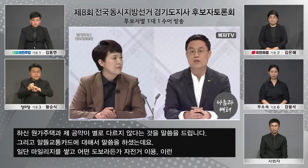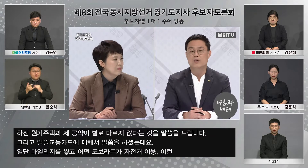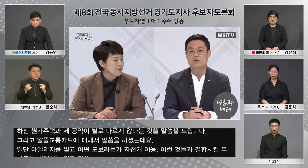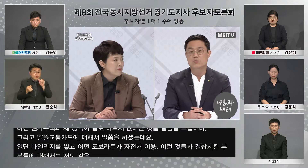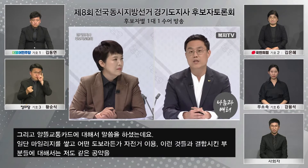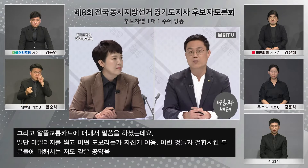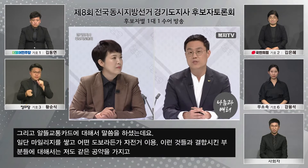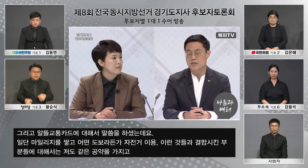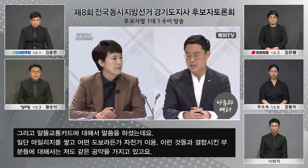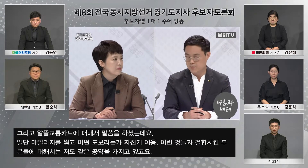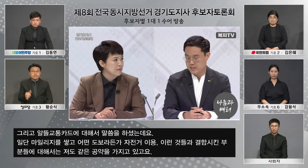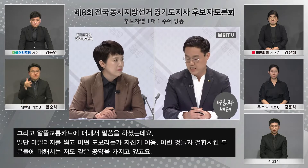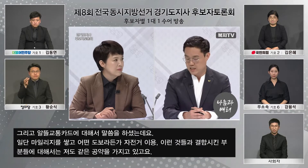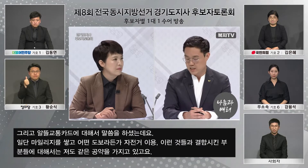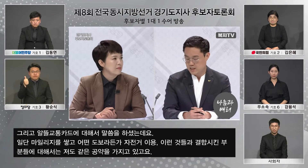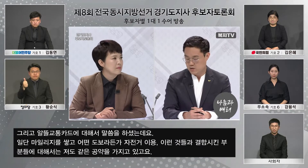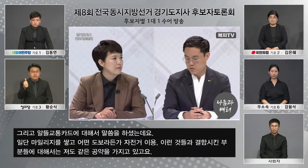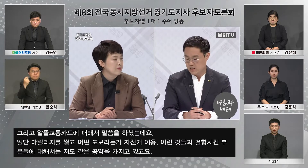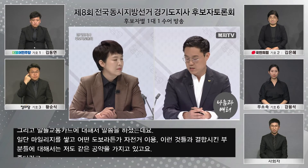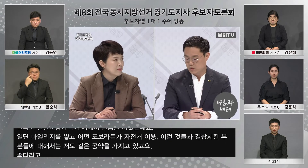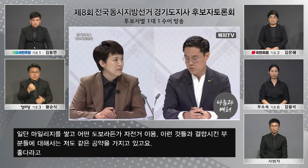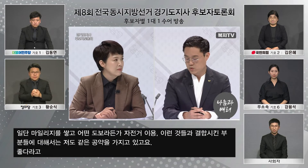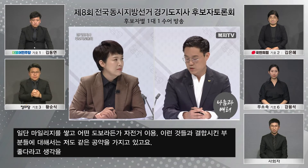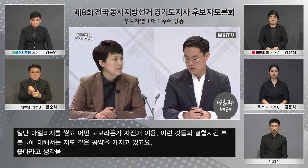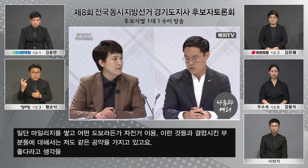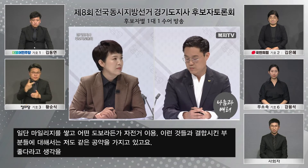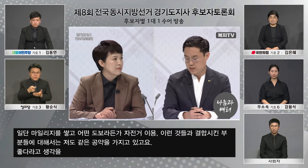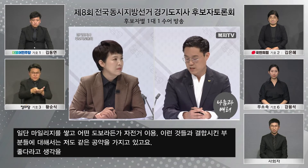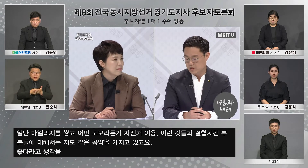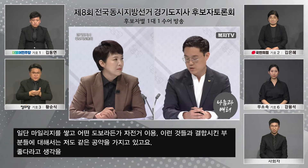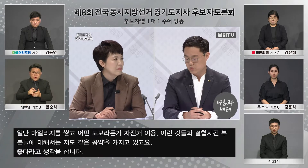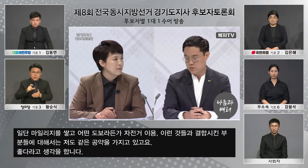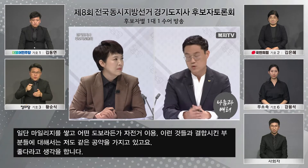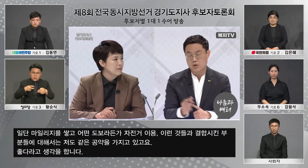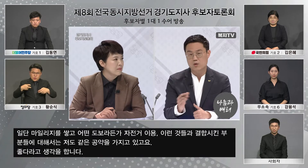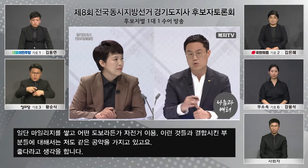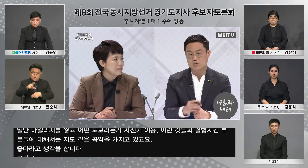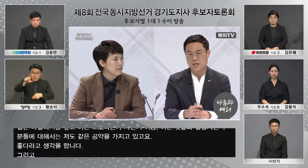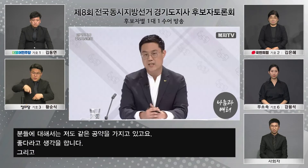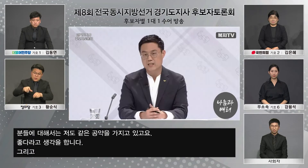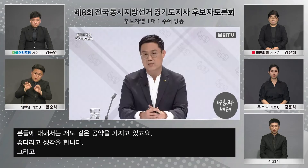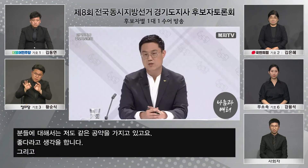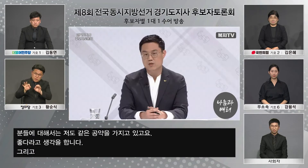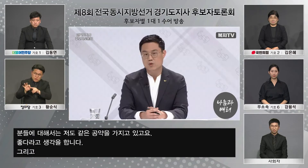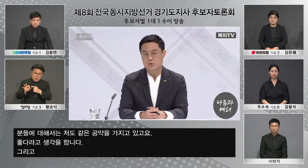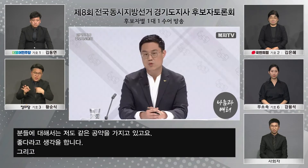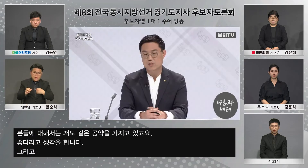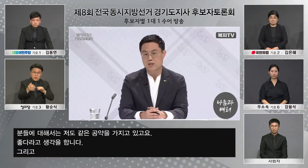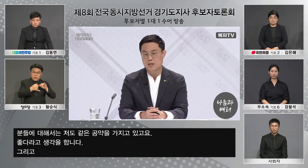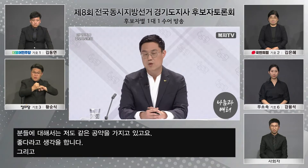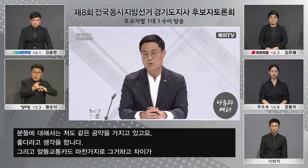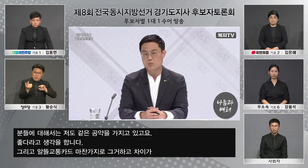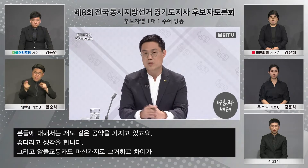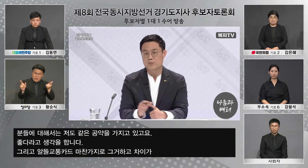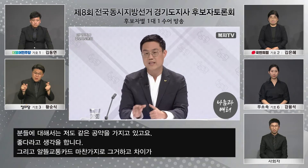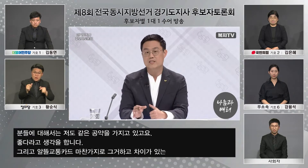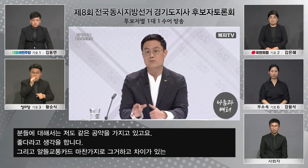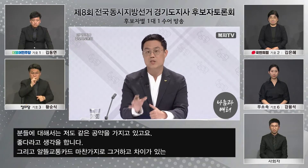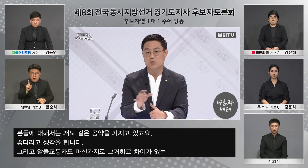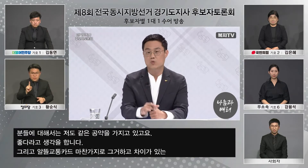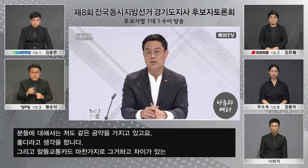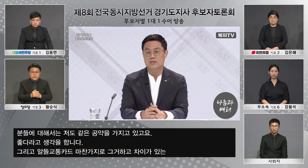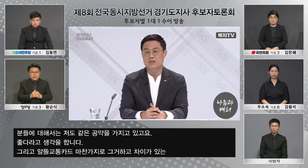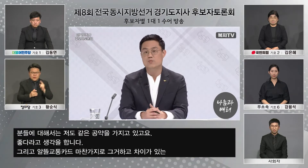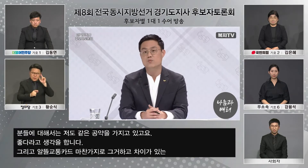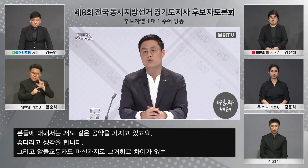있고요. 좋다라고 생각을 합니다. 그리고 알뜰 교통카드 마찬가지로 그거하고 좀 차이가 있는 거는 저도 이제 고민을 많이